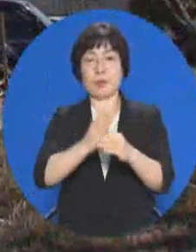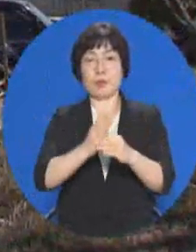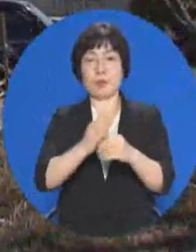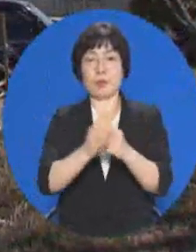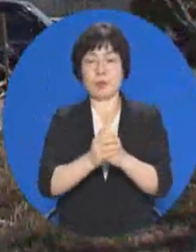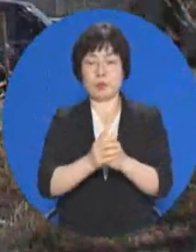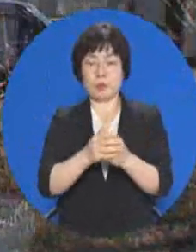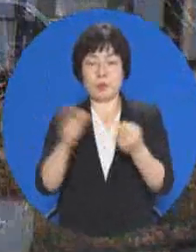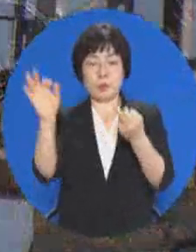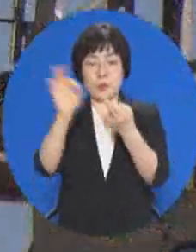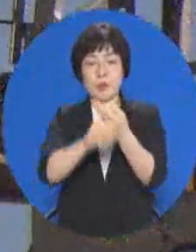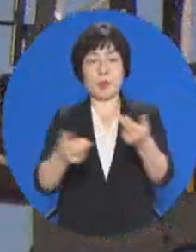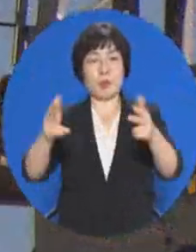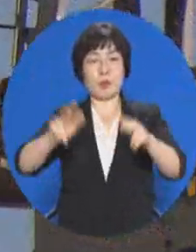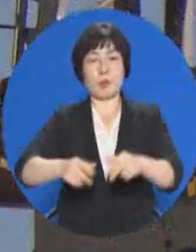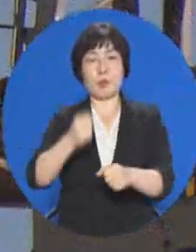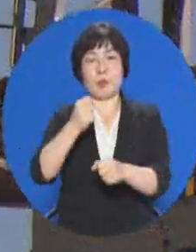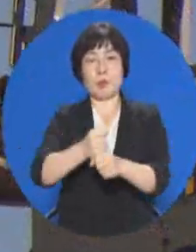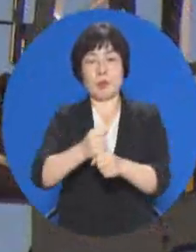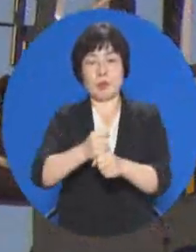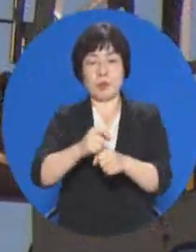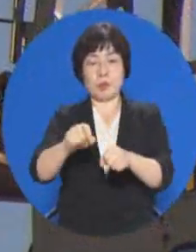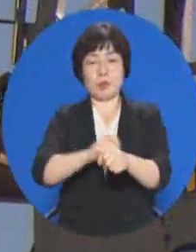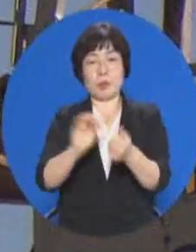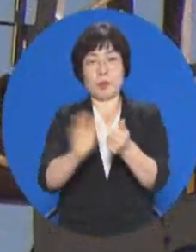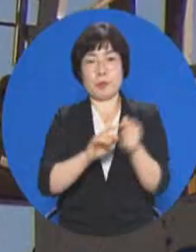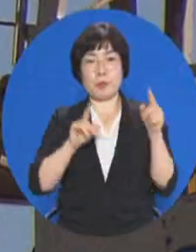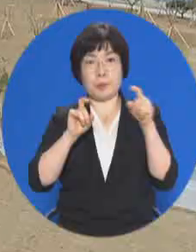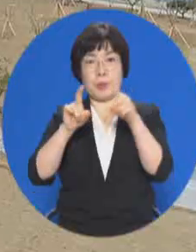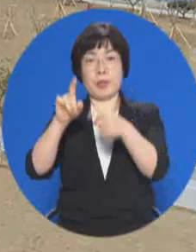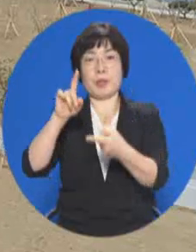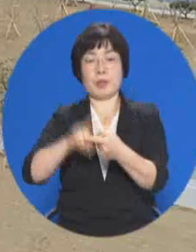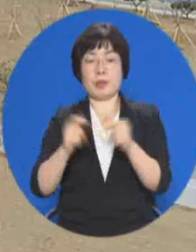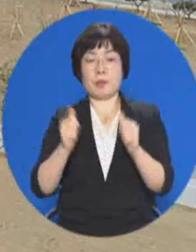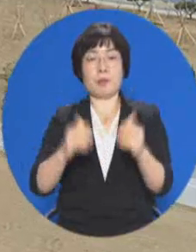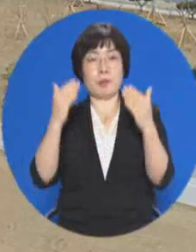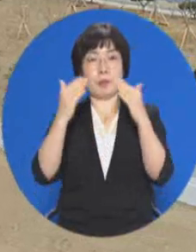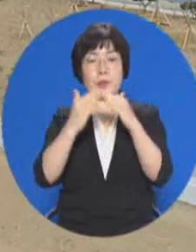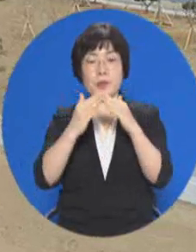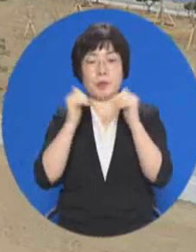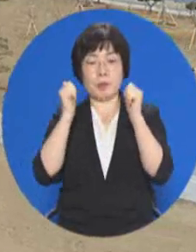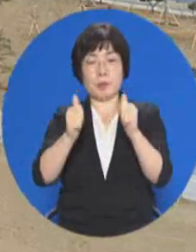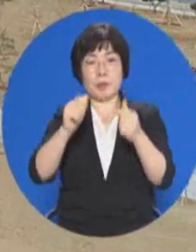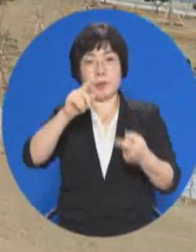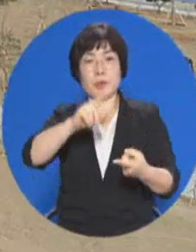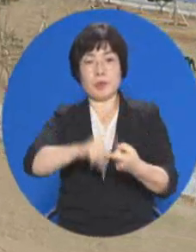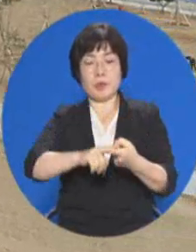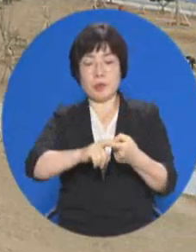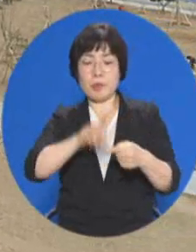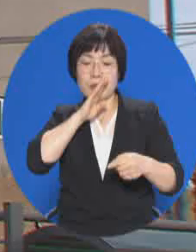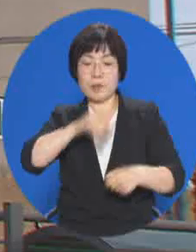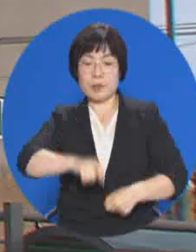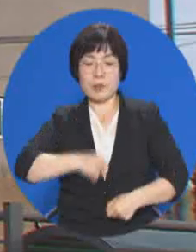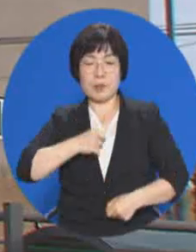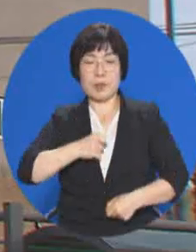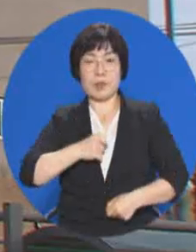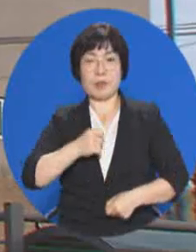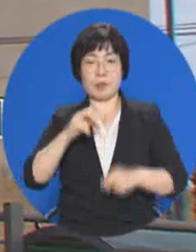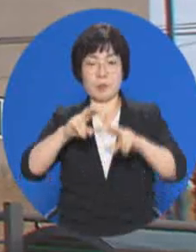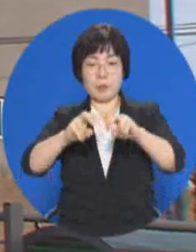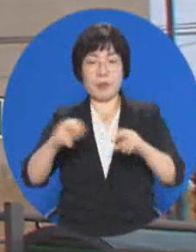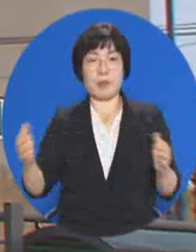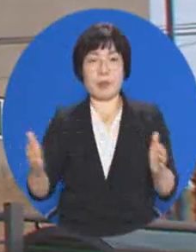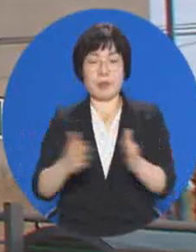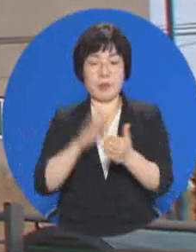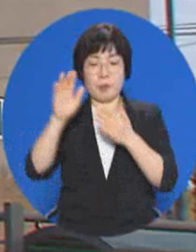공만 수변 노을 공원 조성 사업 특혜 의혹. 법원의 이번 판결로 특혜 의혹의 진실은 가려졌지만